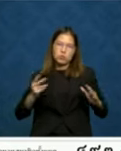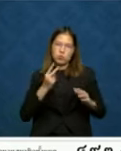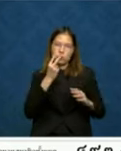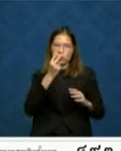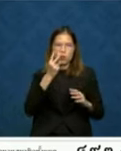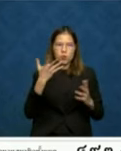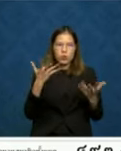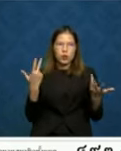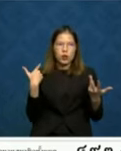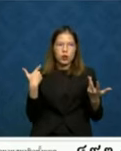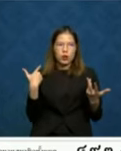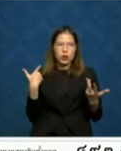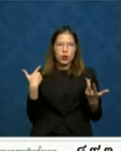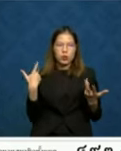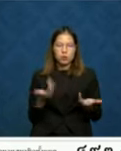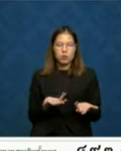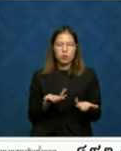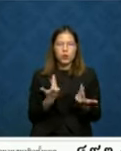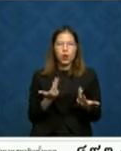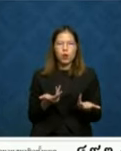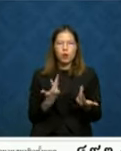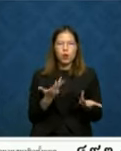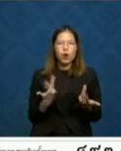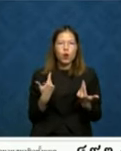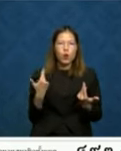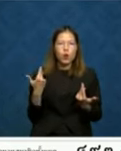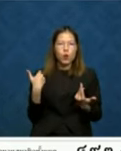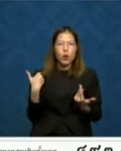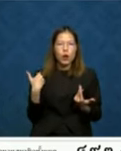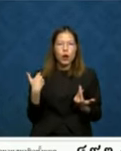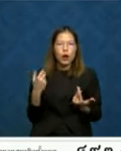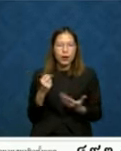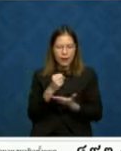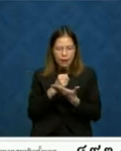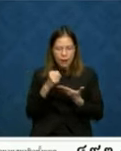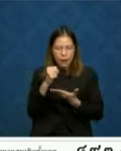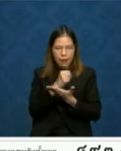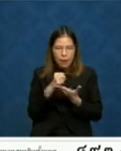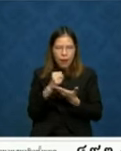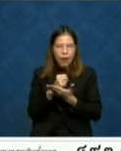มันเบากว่ายาบ้ามันเบากว่ากัญชา